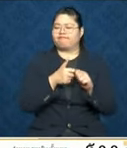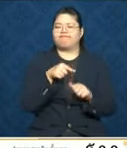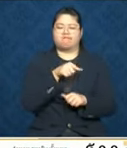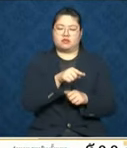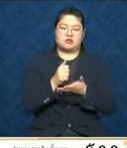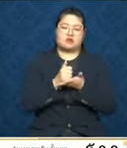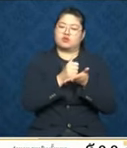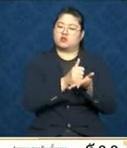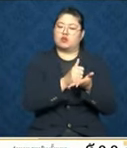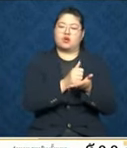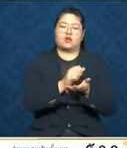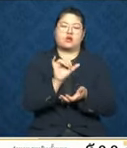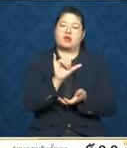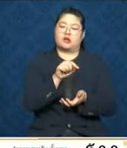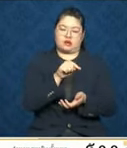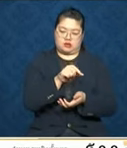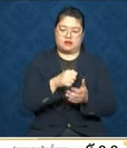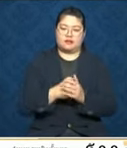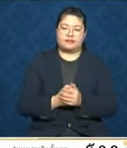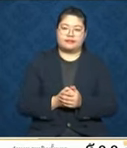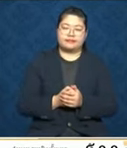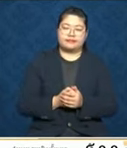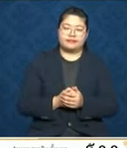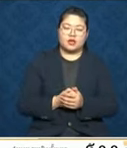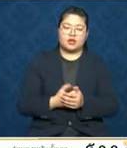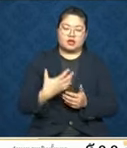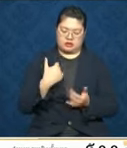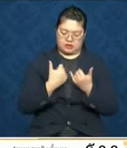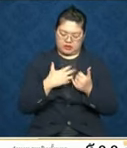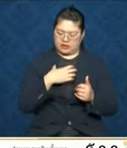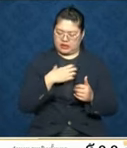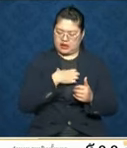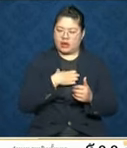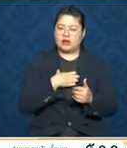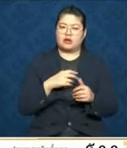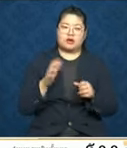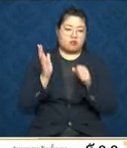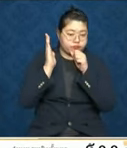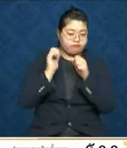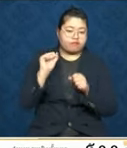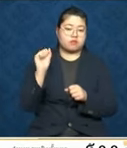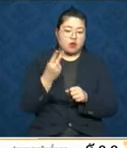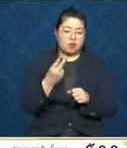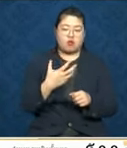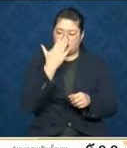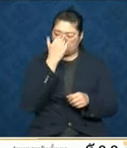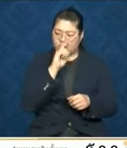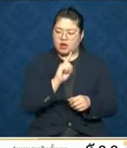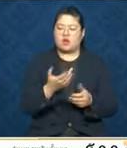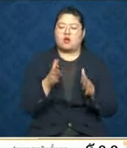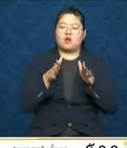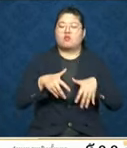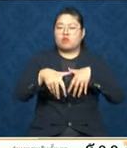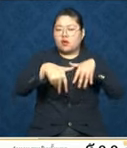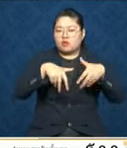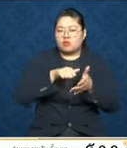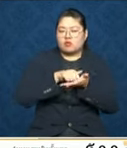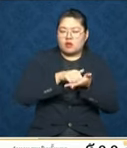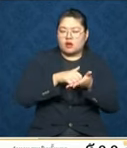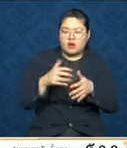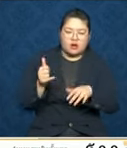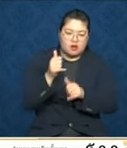ให้กับพี่น้องประชาชนในอำเภอปรางกู่จึงขอติดตามเรื่องนี้เนื่องจากปัญหาของผู้ใช้บริการในโรงพย